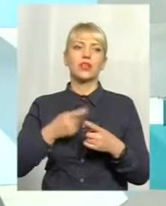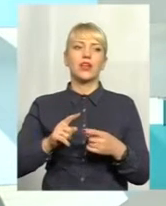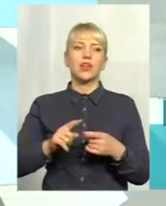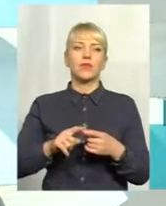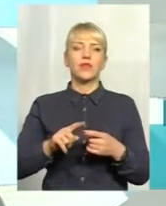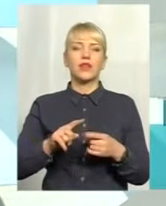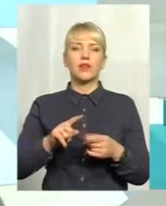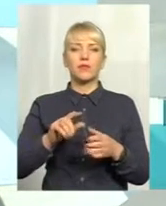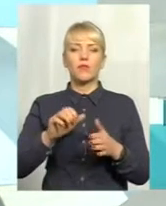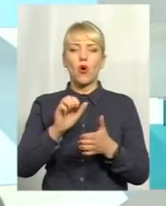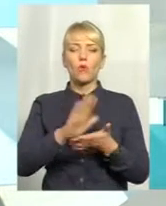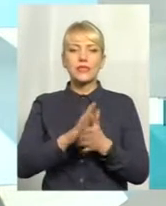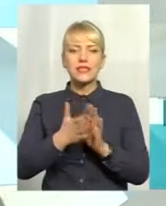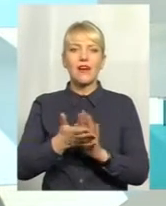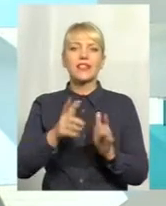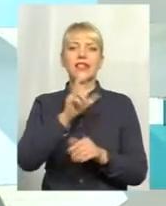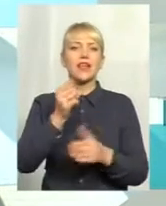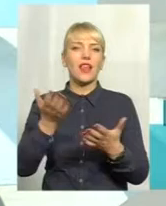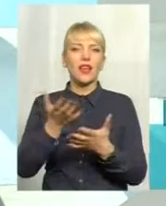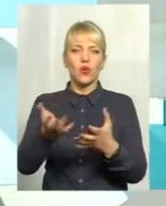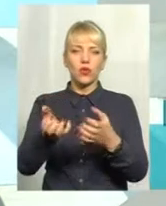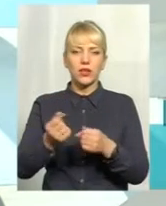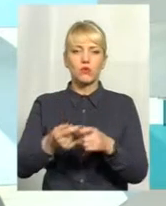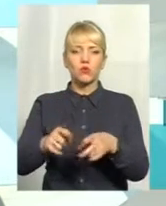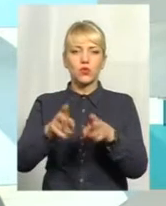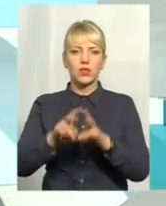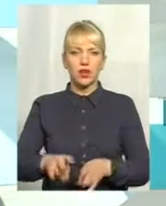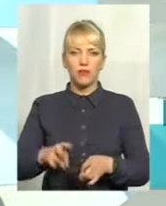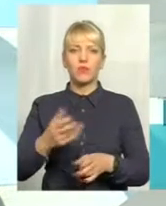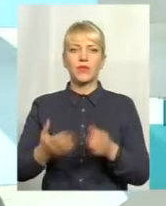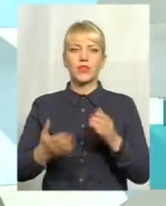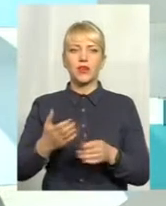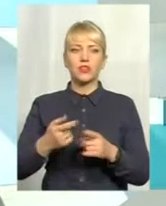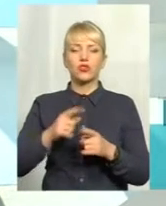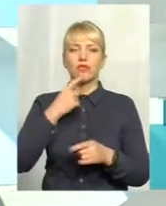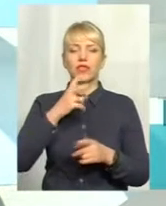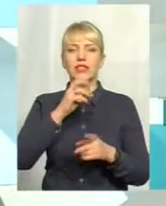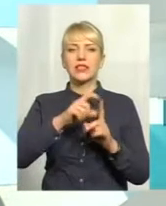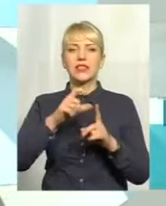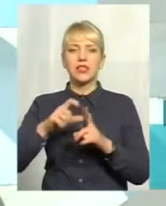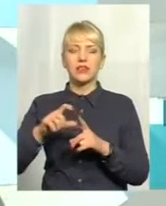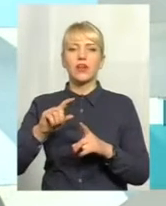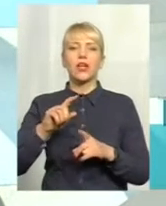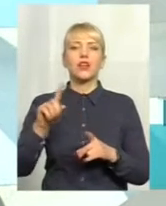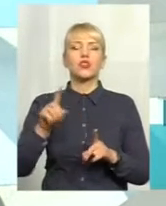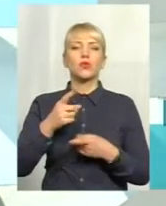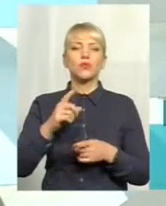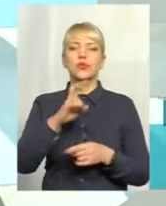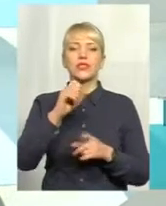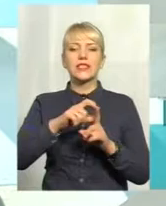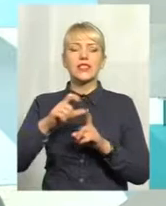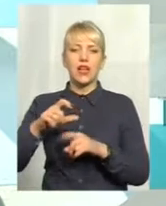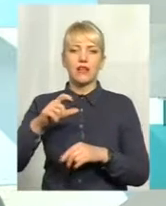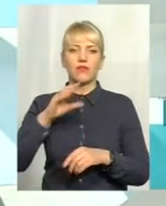ту травму. В разі, якщо інформація, ну, наприклад, чому так з'ясовують зі слів, чому лікар зобов'язаний з'ясувати? Тому що якщо